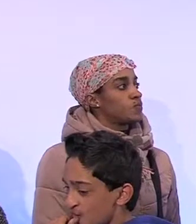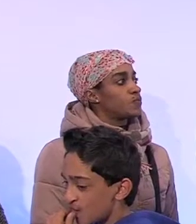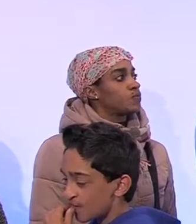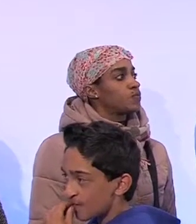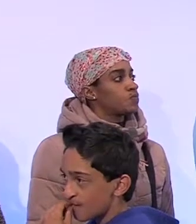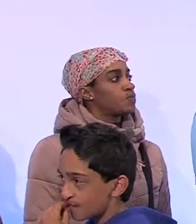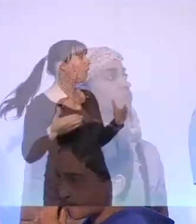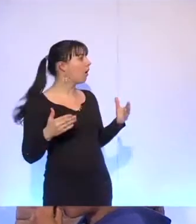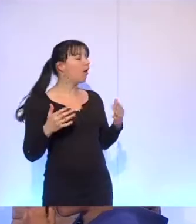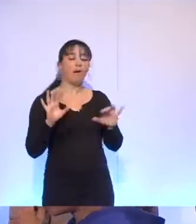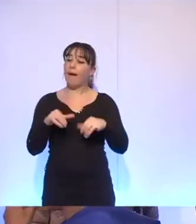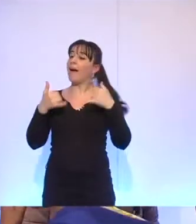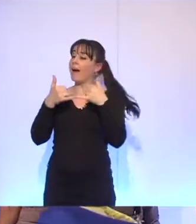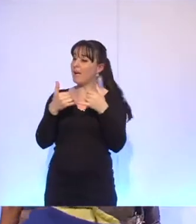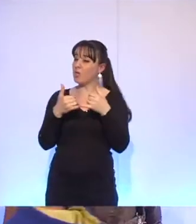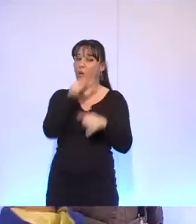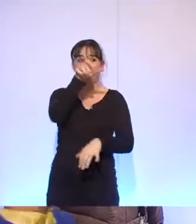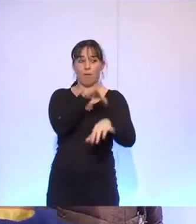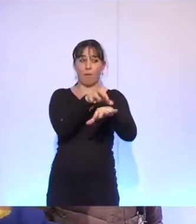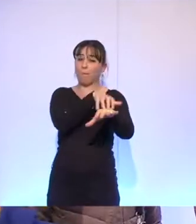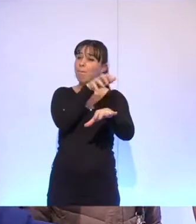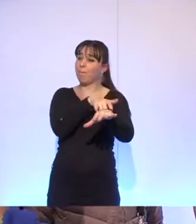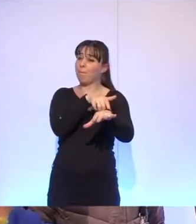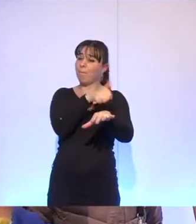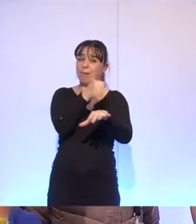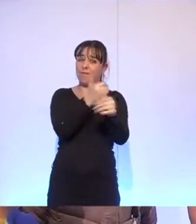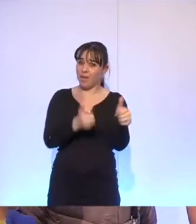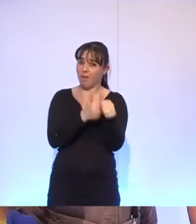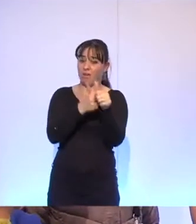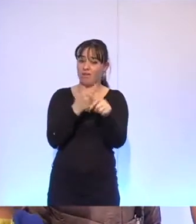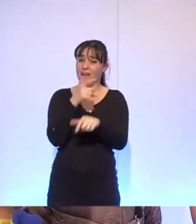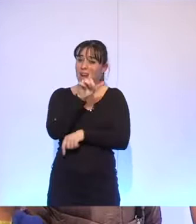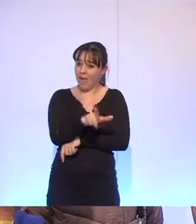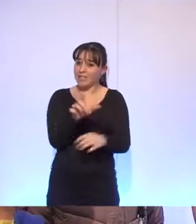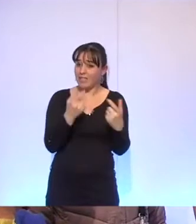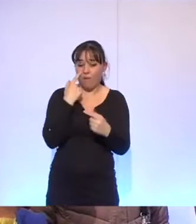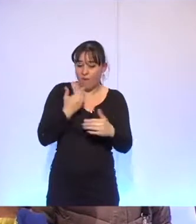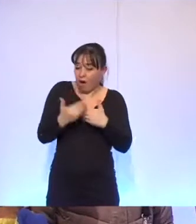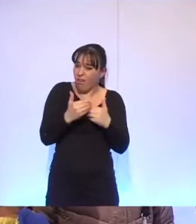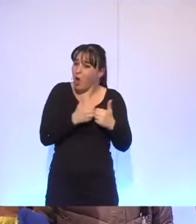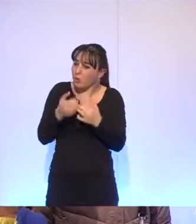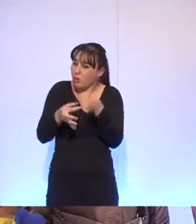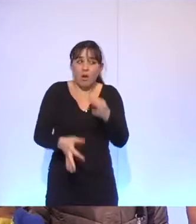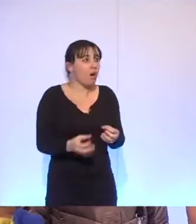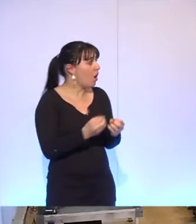Donc la réunion avec le préfet est lundi et nous travaillons en ce moment pour voir si nous pouvons trouver une solution. Voilà.